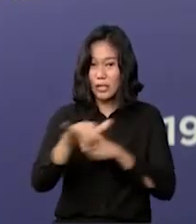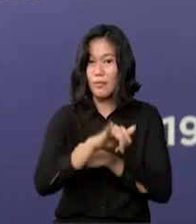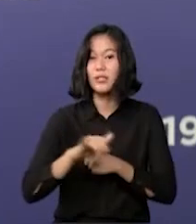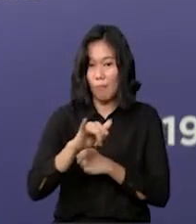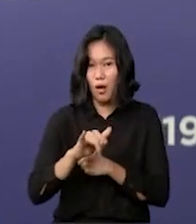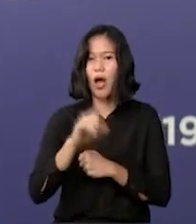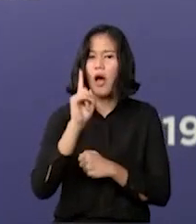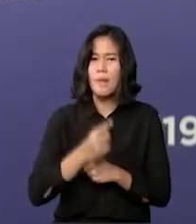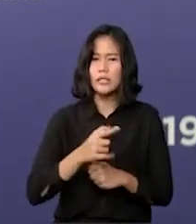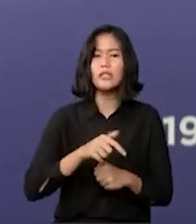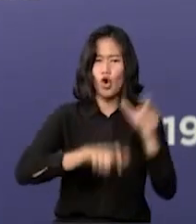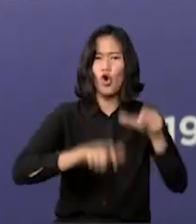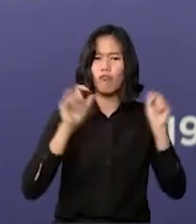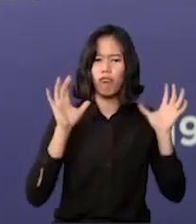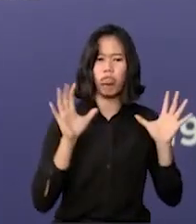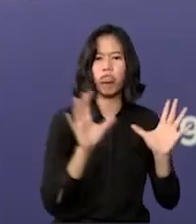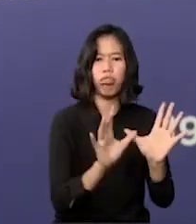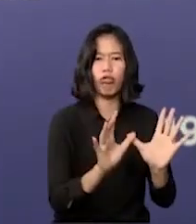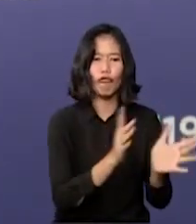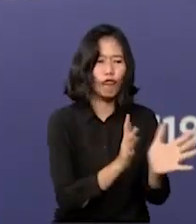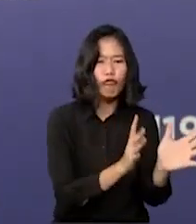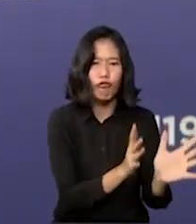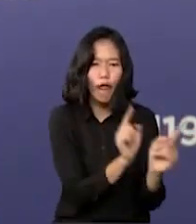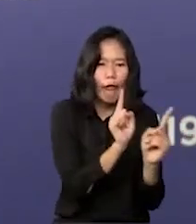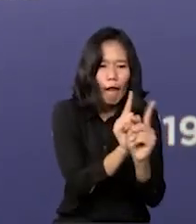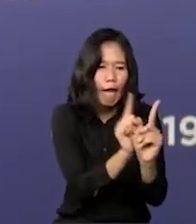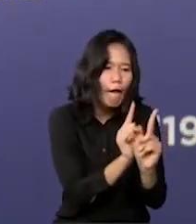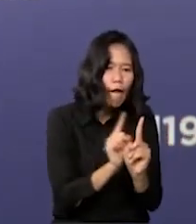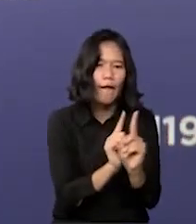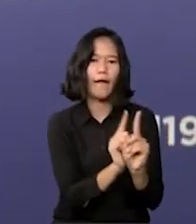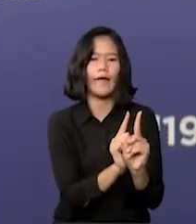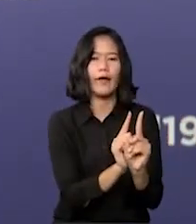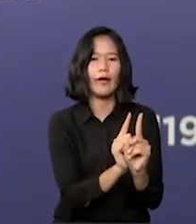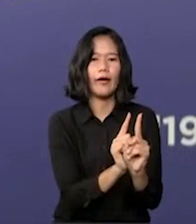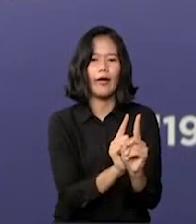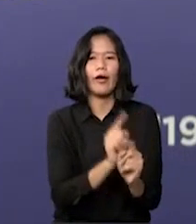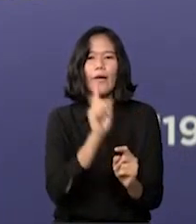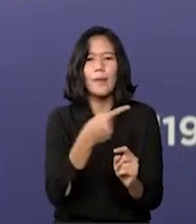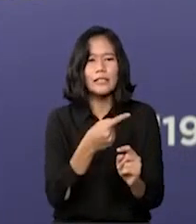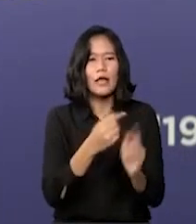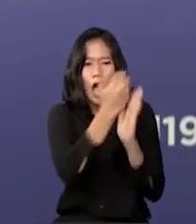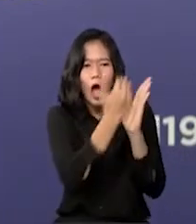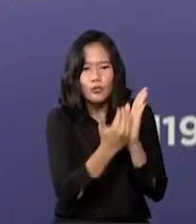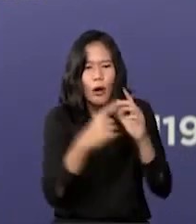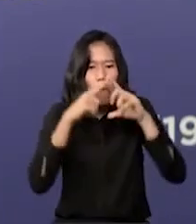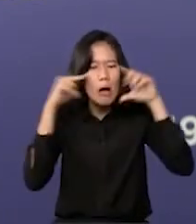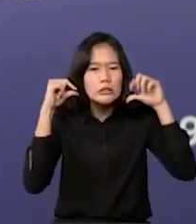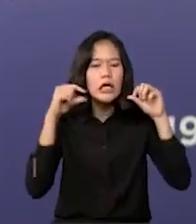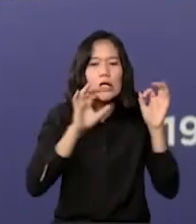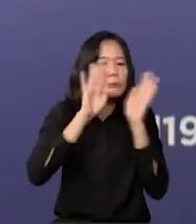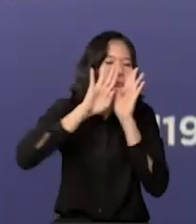kita masih bergerombol, kita masih saja tidak menjaga jarak, kita masih saja tidak mematuhi menggunakan